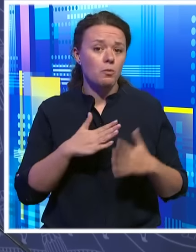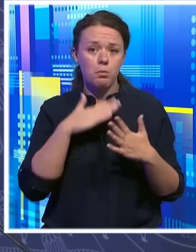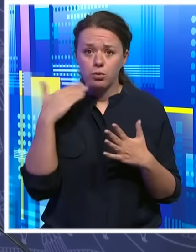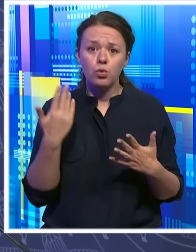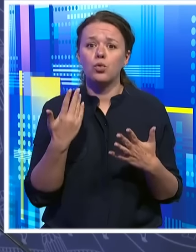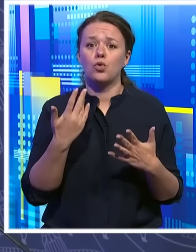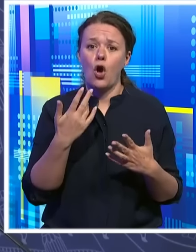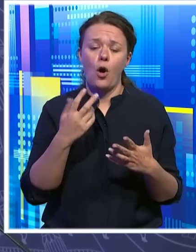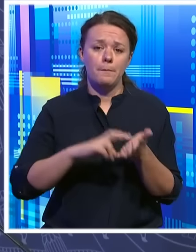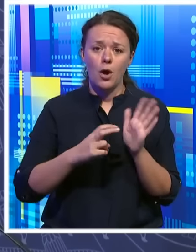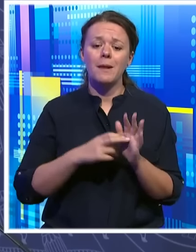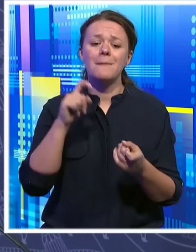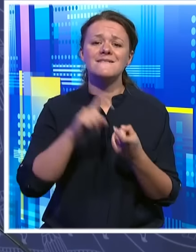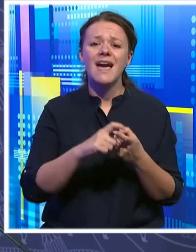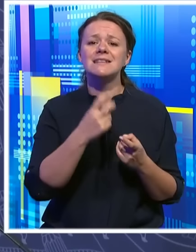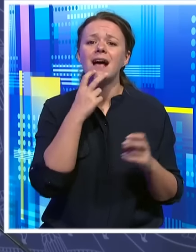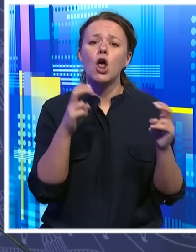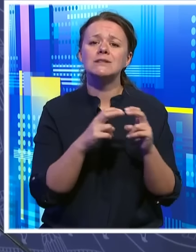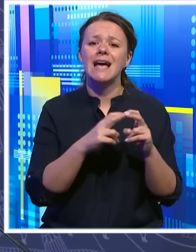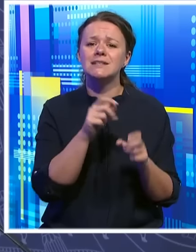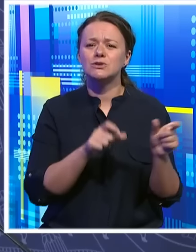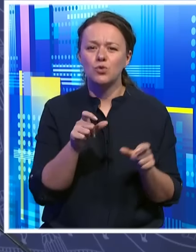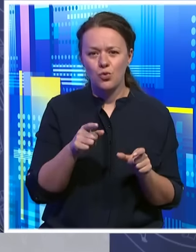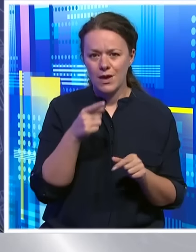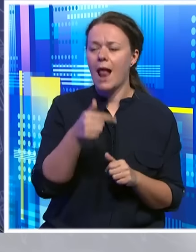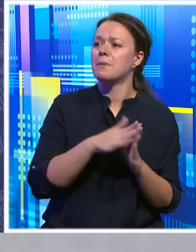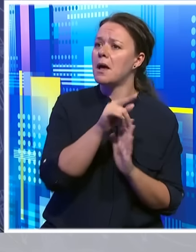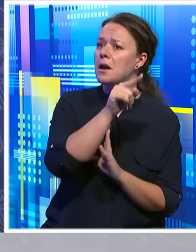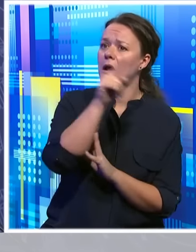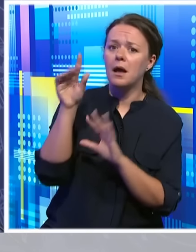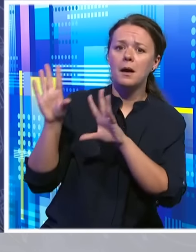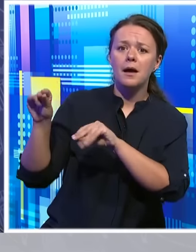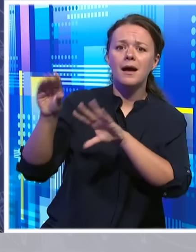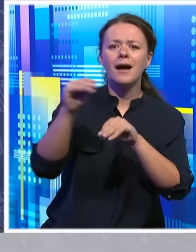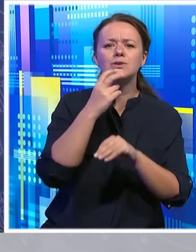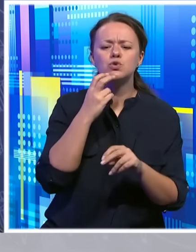I lepo je bilo videti da kod nas struja nije nestala, kad je nestala svuda,